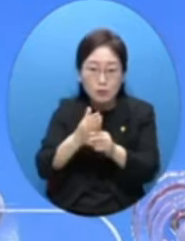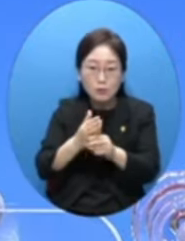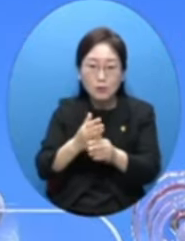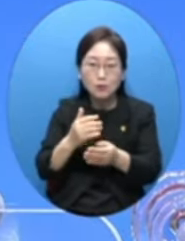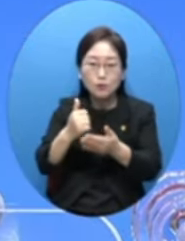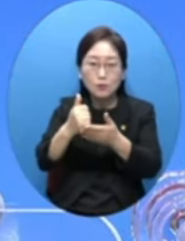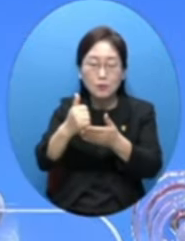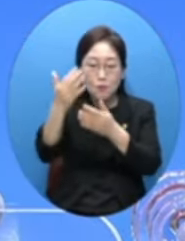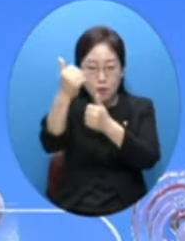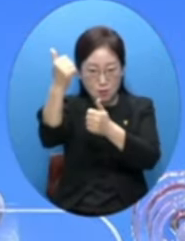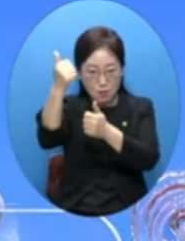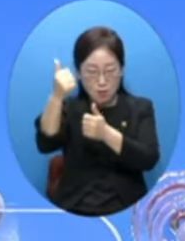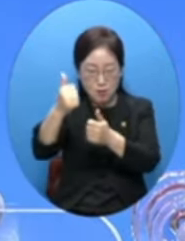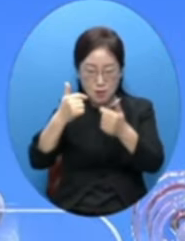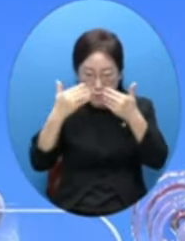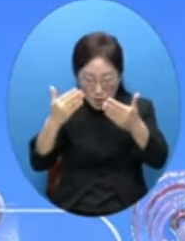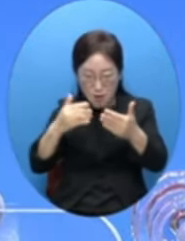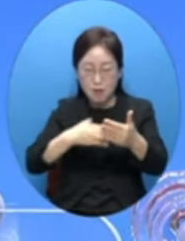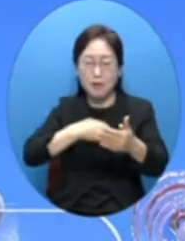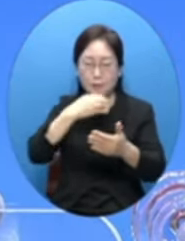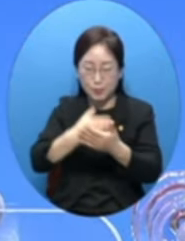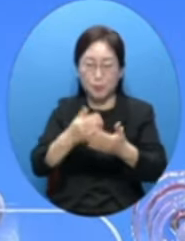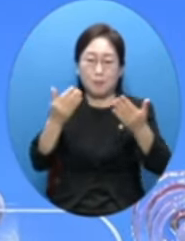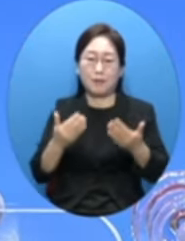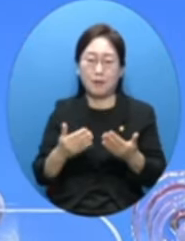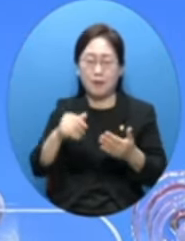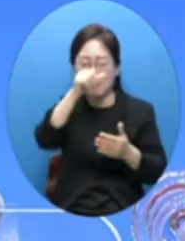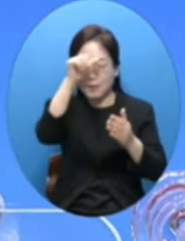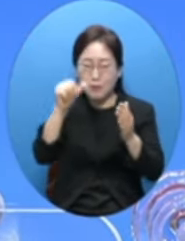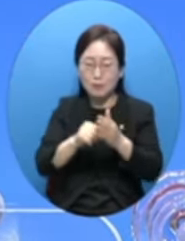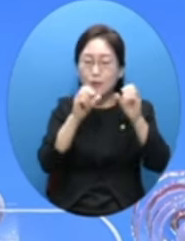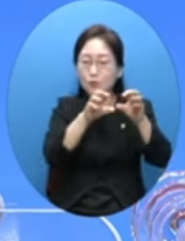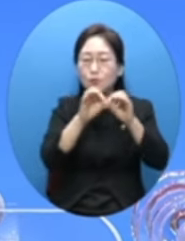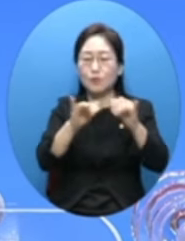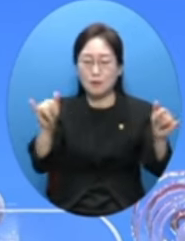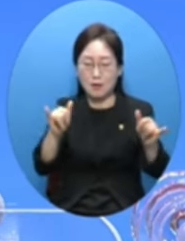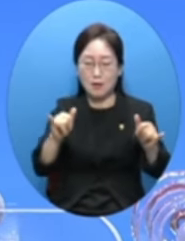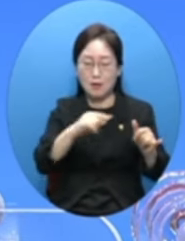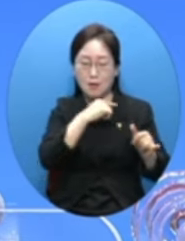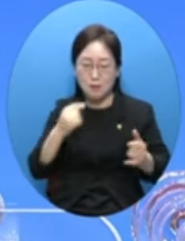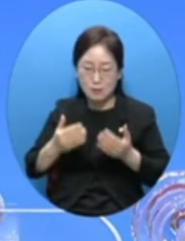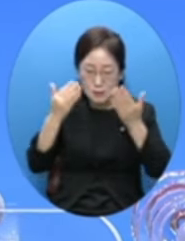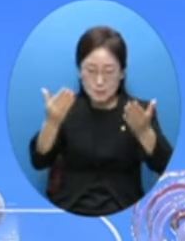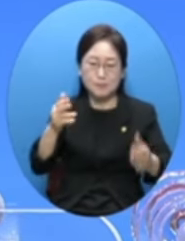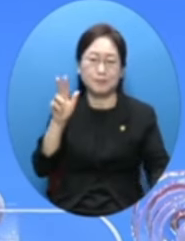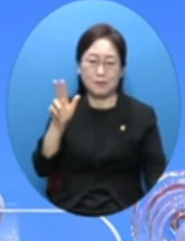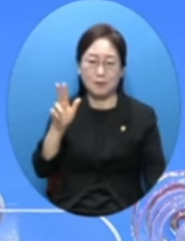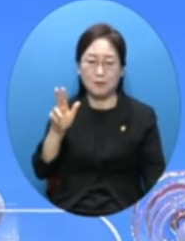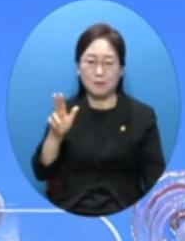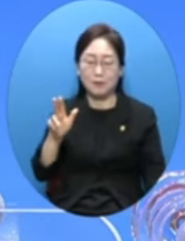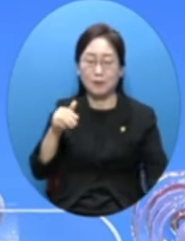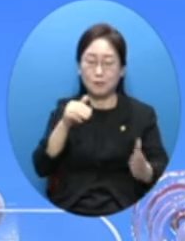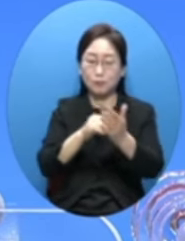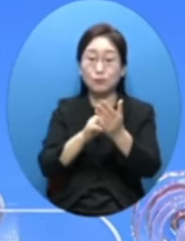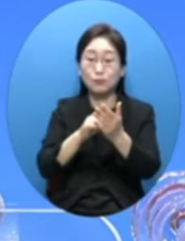받았습니다. 감동을 받고 내 평생 선교사로 헌신하겠습니다. 결단을